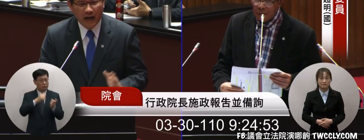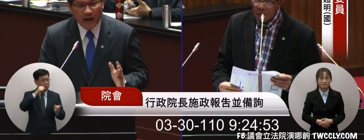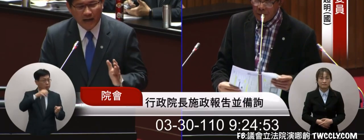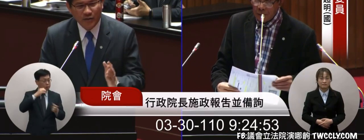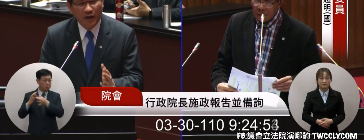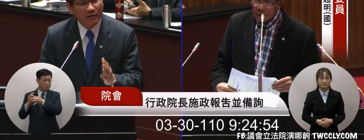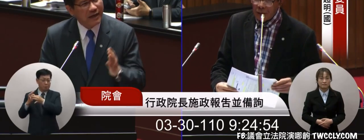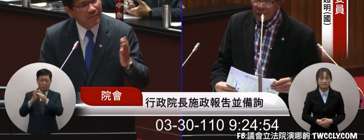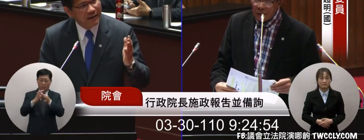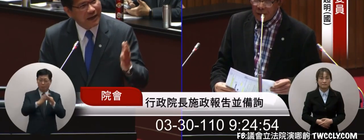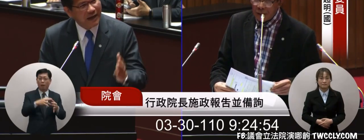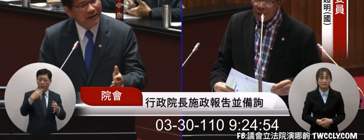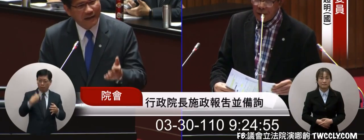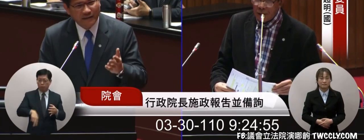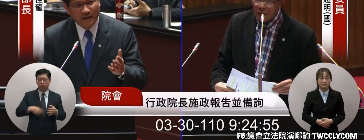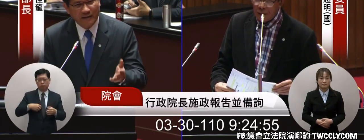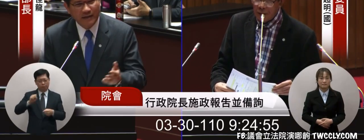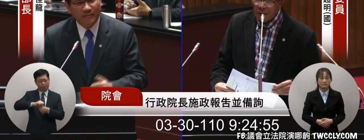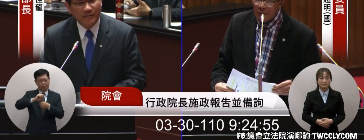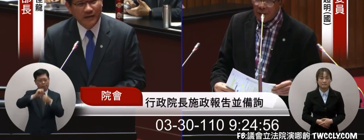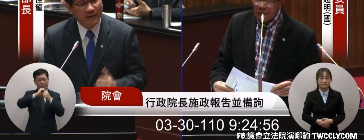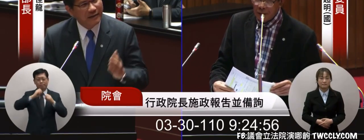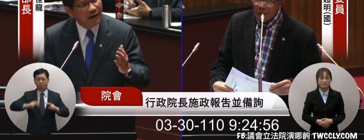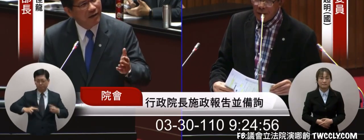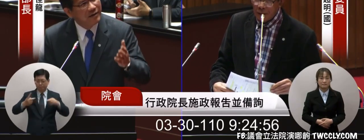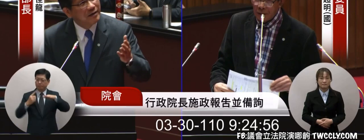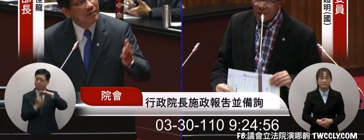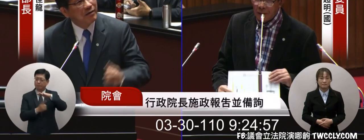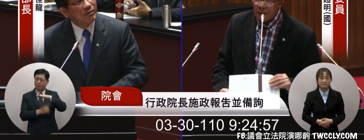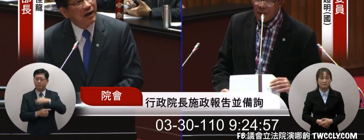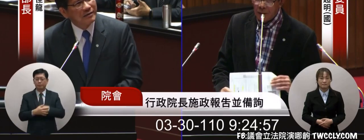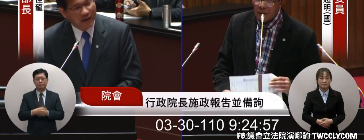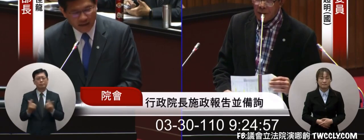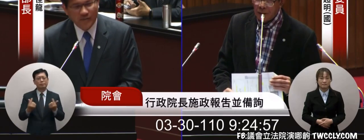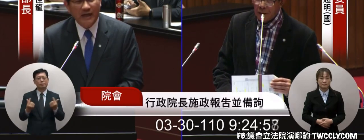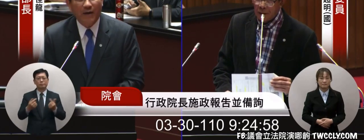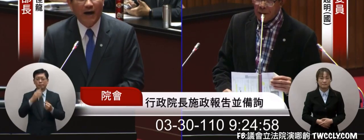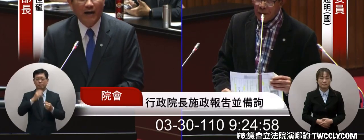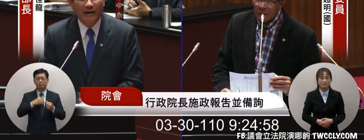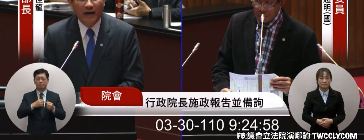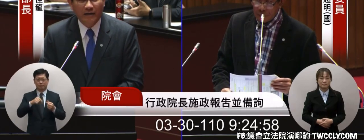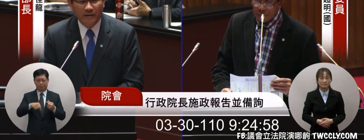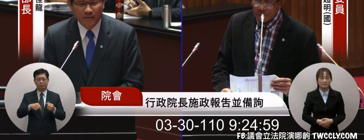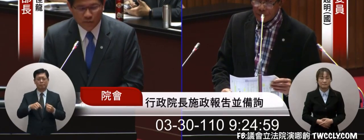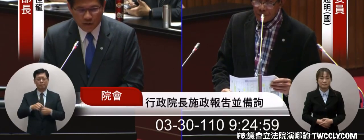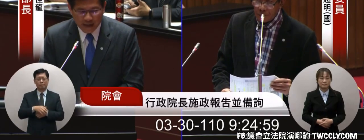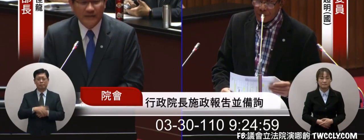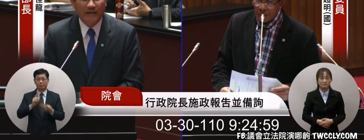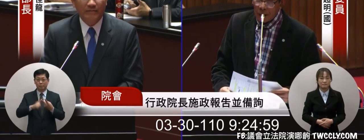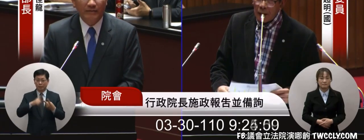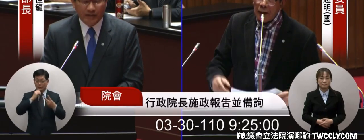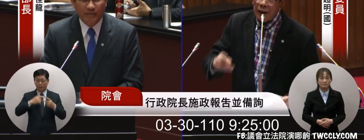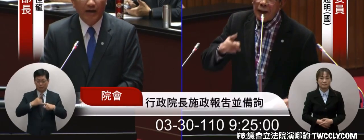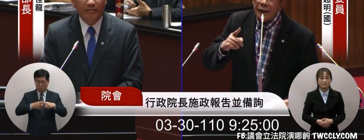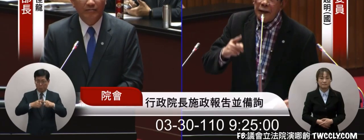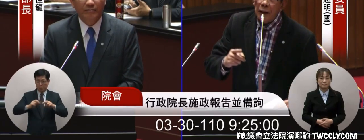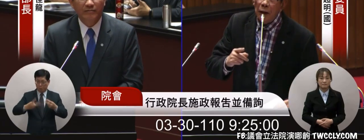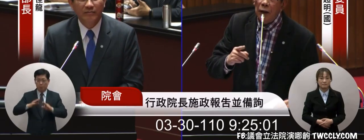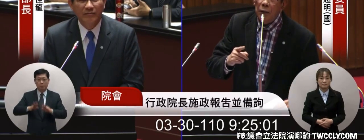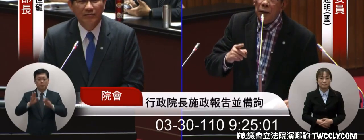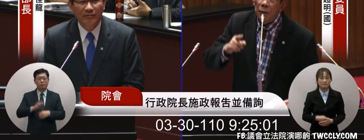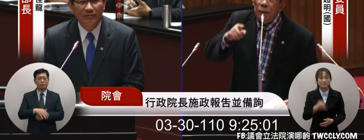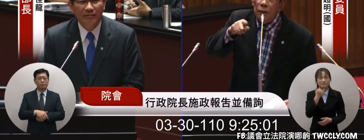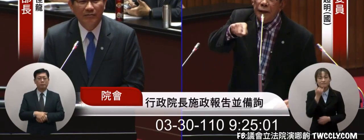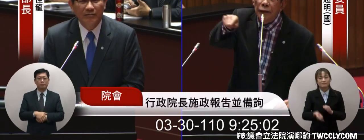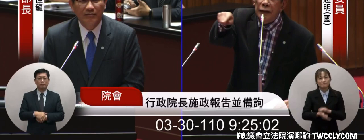還需要再把它這個建立包括這個高價化還有路口改善可以這麼快嗎